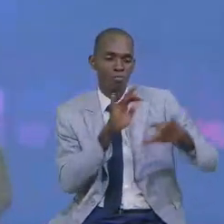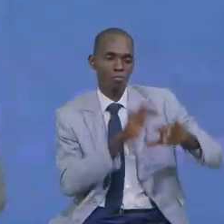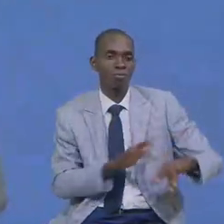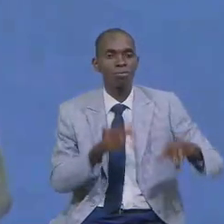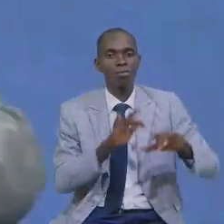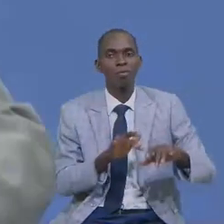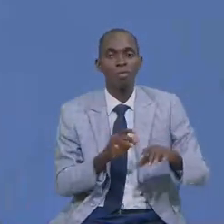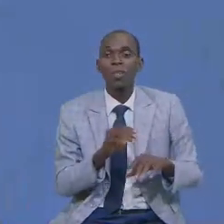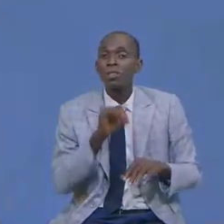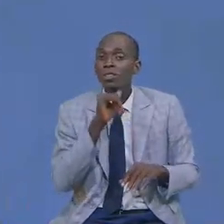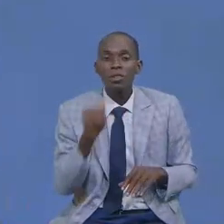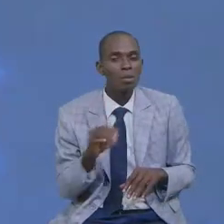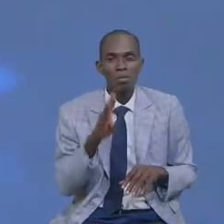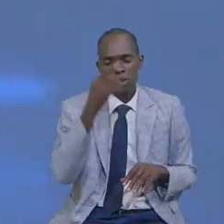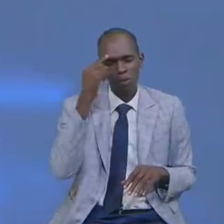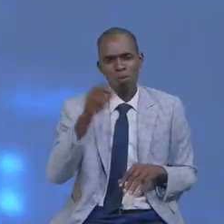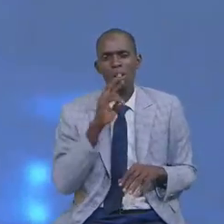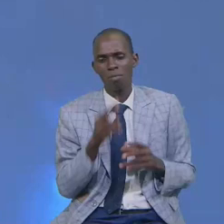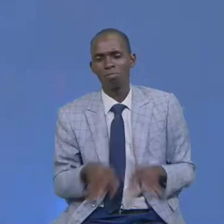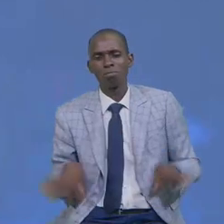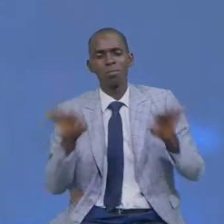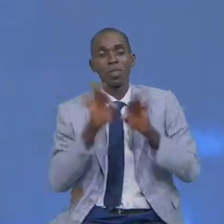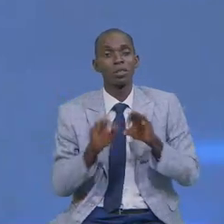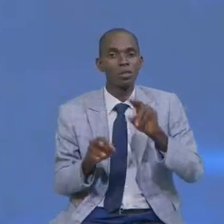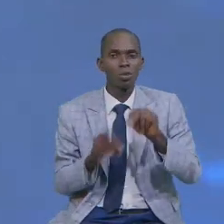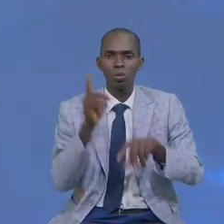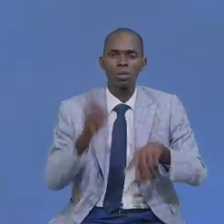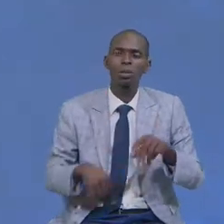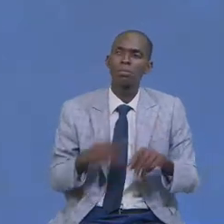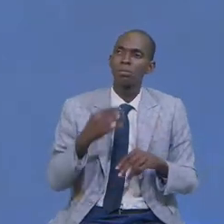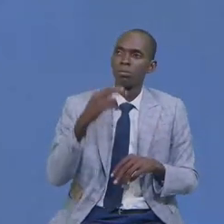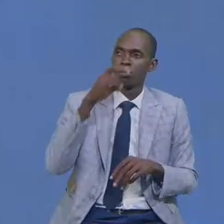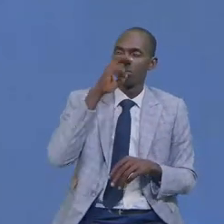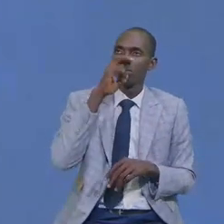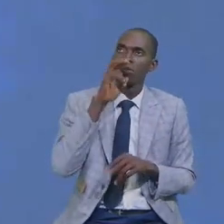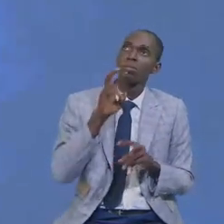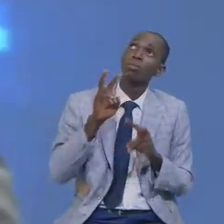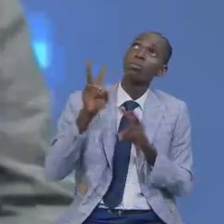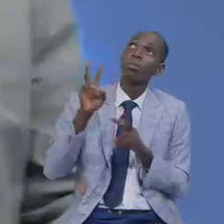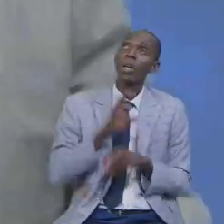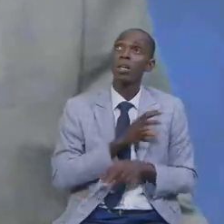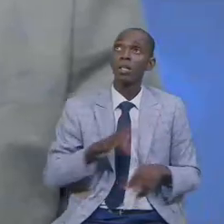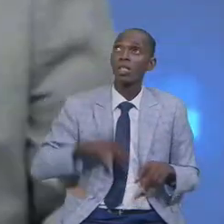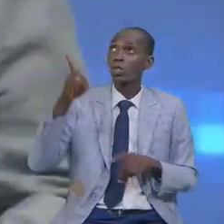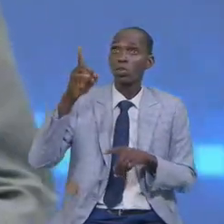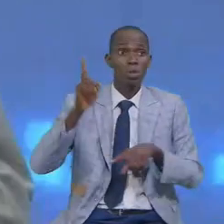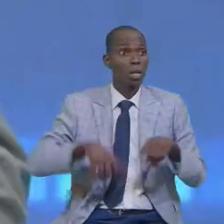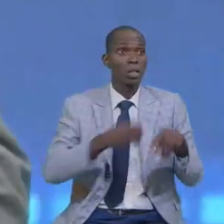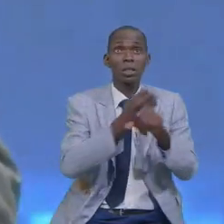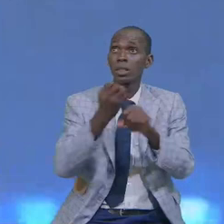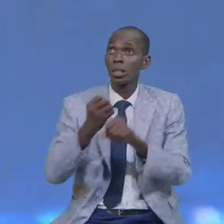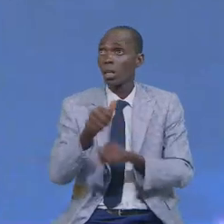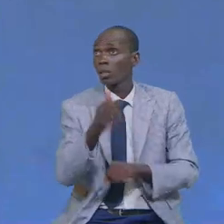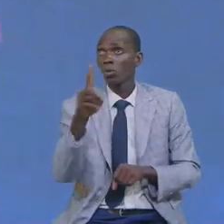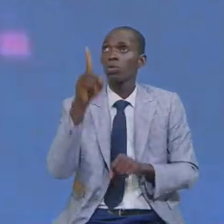Aucun mérite. Tu ne peux pas venir et dire, Christ, si tu ne sauves personne, tu dois me sauver, hein.